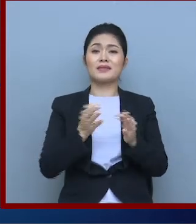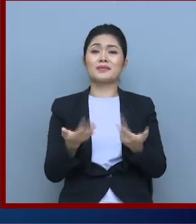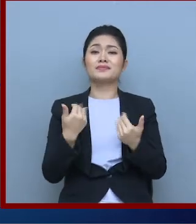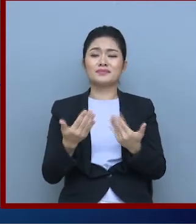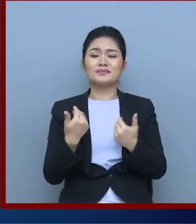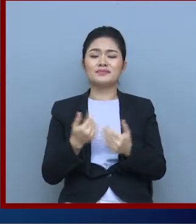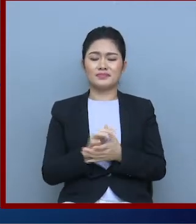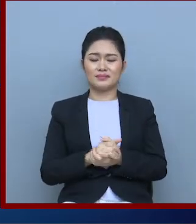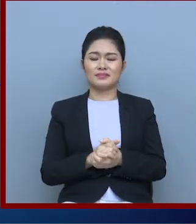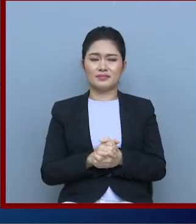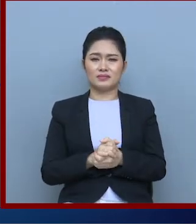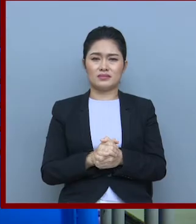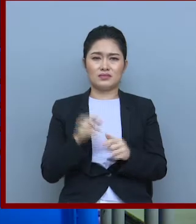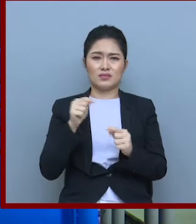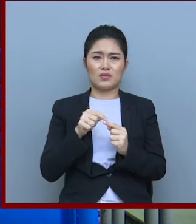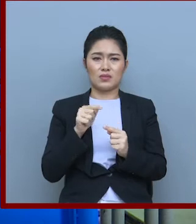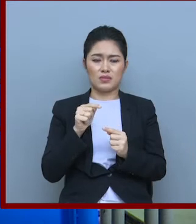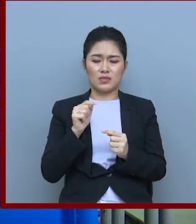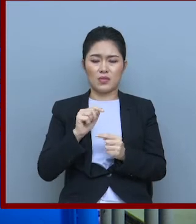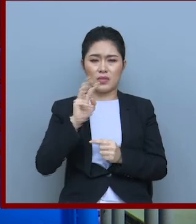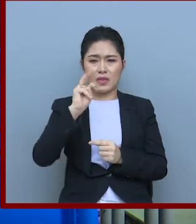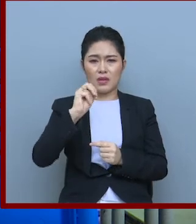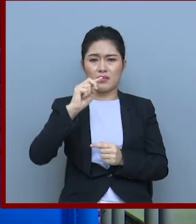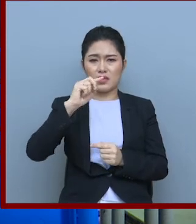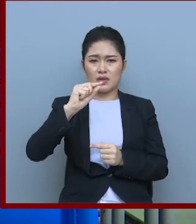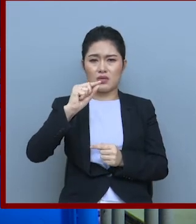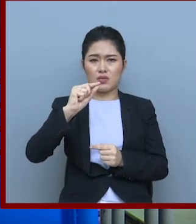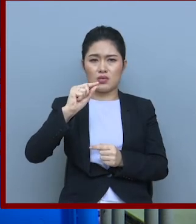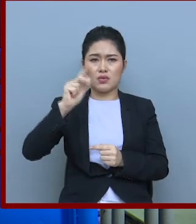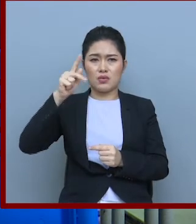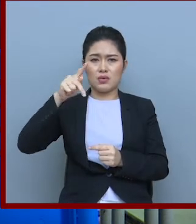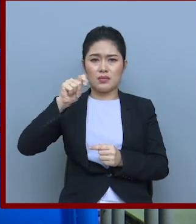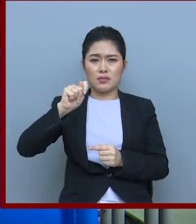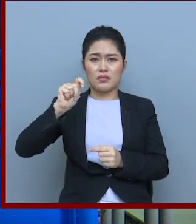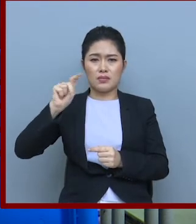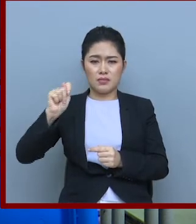บายคร่าวๆก่อนนะครับเกี่ยวกับ MQTT นะครับ